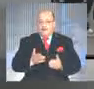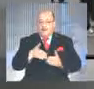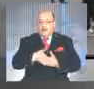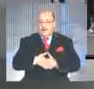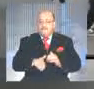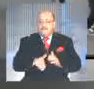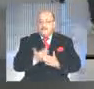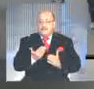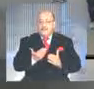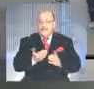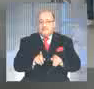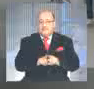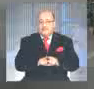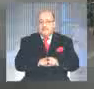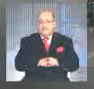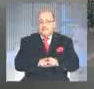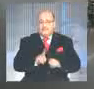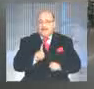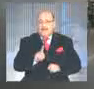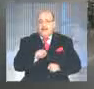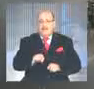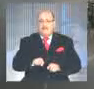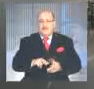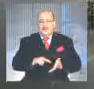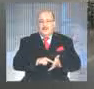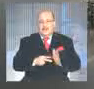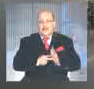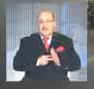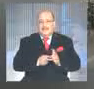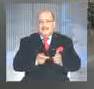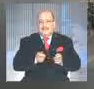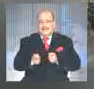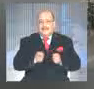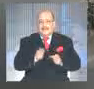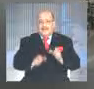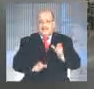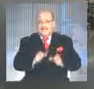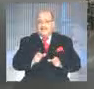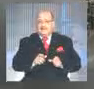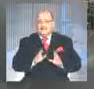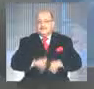الوطني أمام المارة، يعقبها تطمينات من المسؤولين بإصلاح الأوضاع.